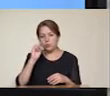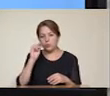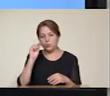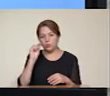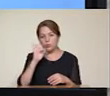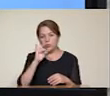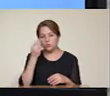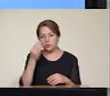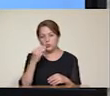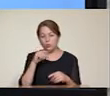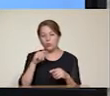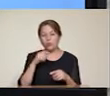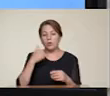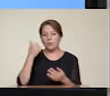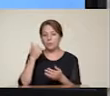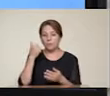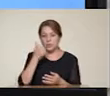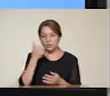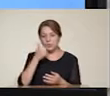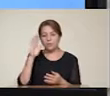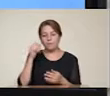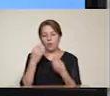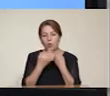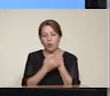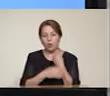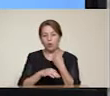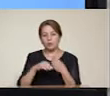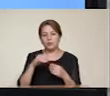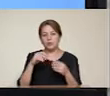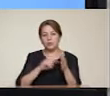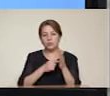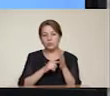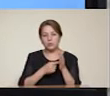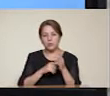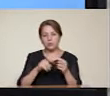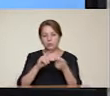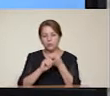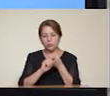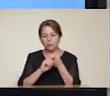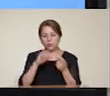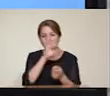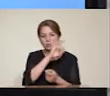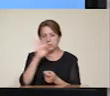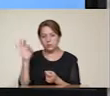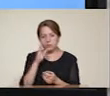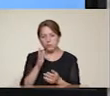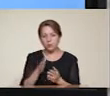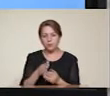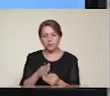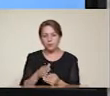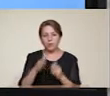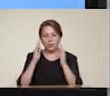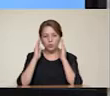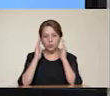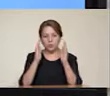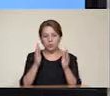boshlang'ich va oxirgi nuqtasini tutashtiruvchi yo'nalishli to'g'ri chiziq ekan. Demak, yo'nalishli degan so'zga e'tibor berishimiz